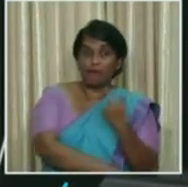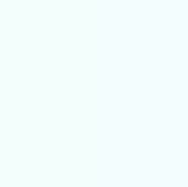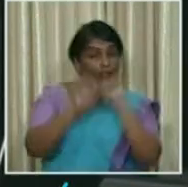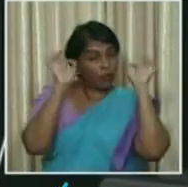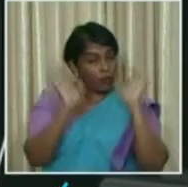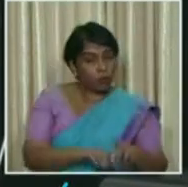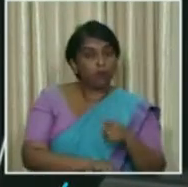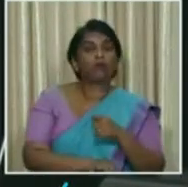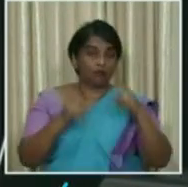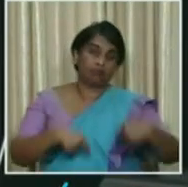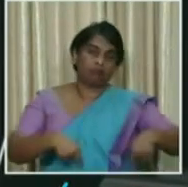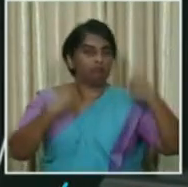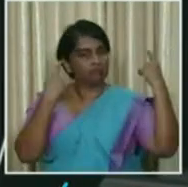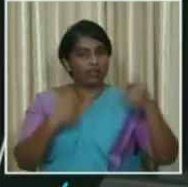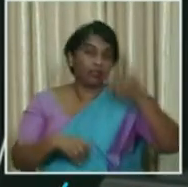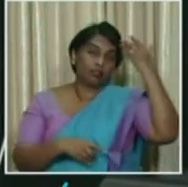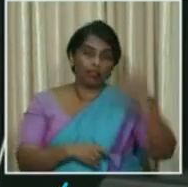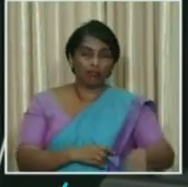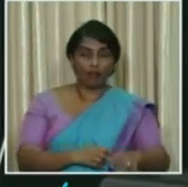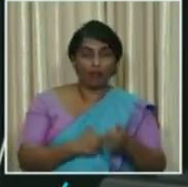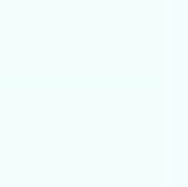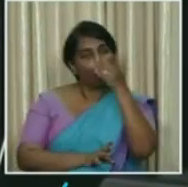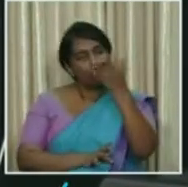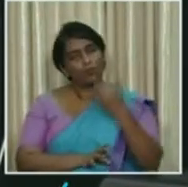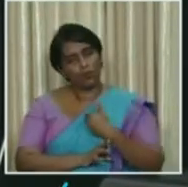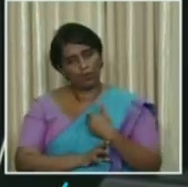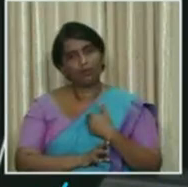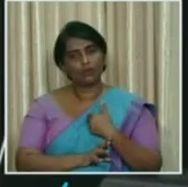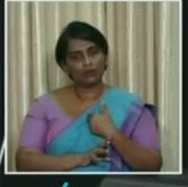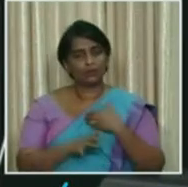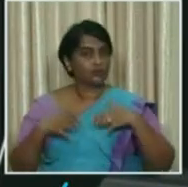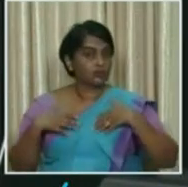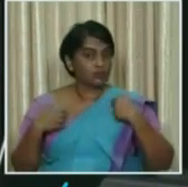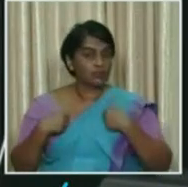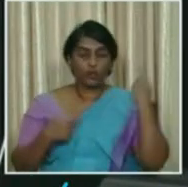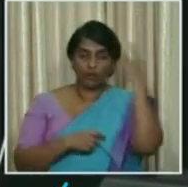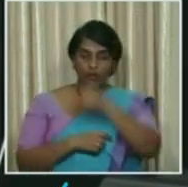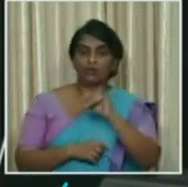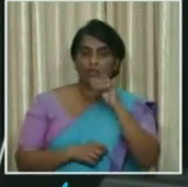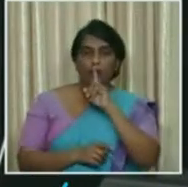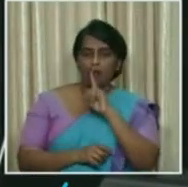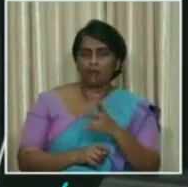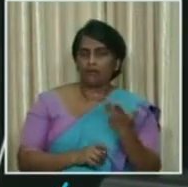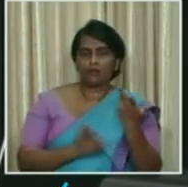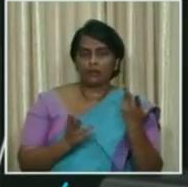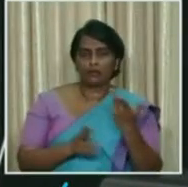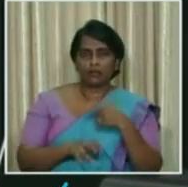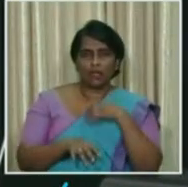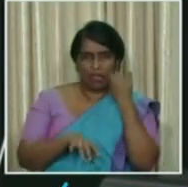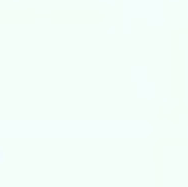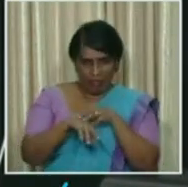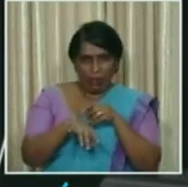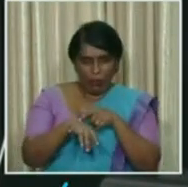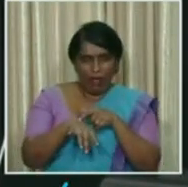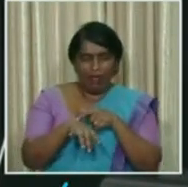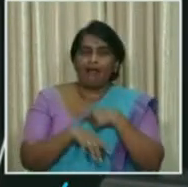නොගහයි තියනනම් ඒත් දරුවා මැරෙනවා. මැරෙන එක සාධාරණ කරන්න හදන්න නැහැ. සෞඛ්‍ය අංශයට ගියොත් පළක් වෙලාට අහනවා මොන හරි දෙයකට ඇලර්ජික්ද කියලා. ඒක සාමාන්‍ය